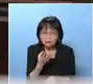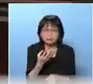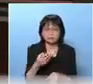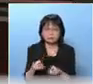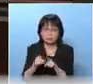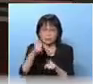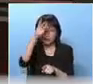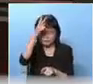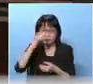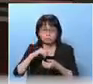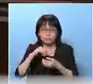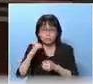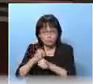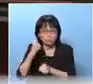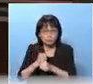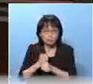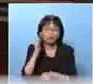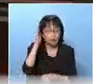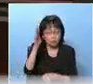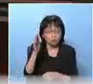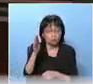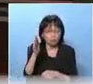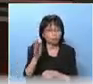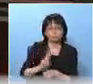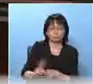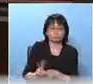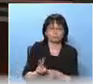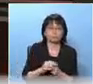作都是抱有很大的期望的，亦都